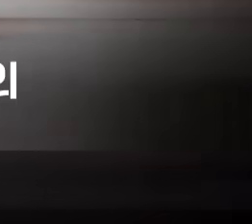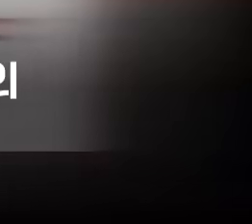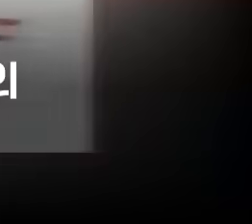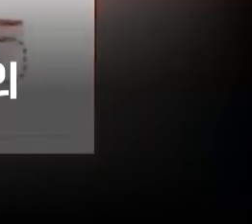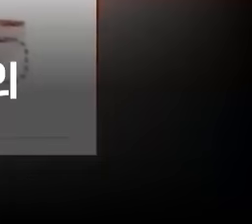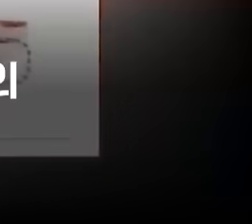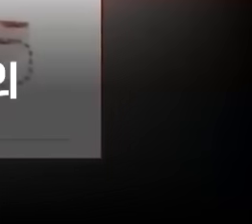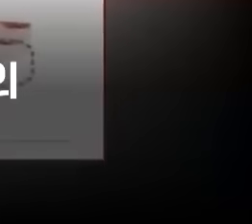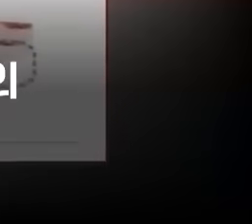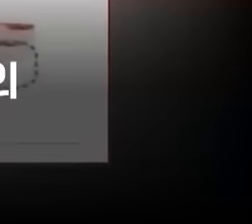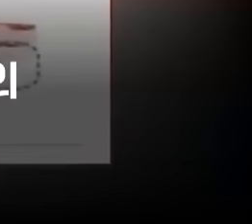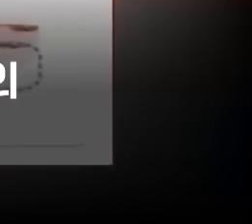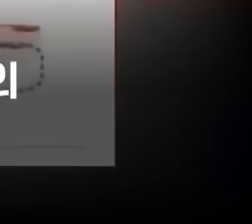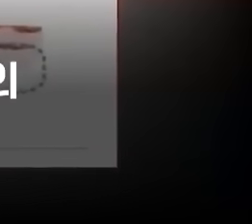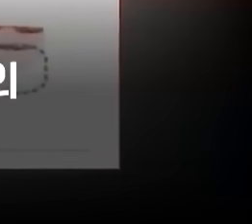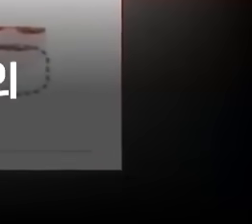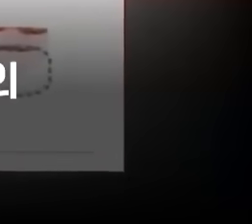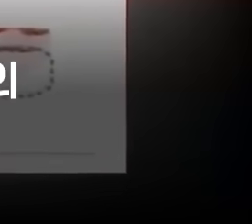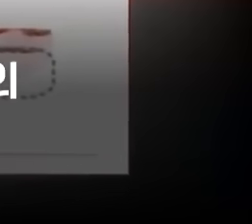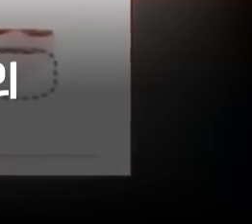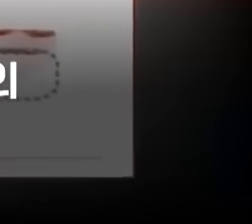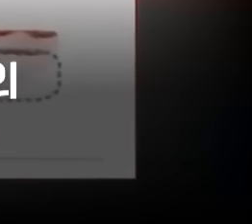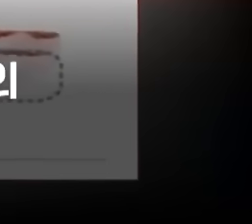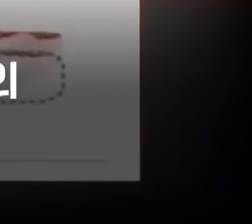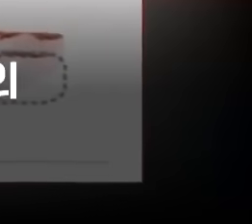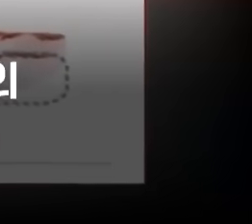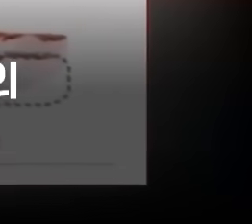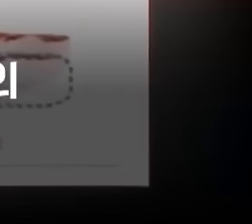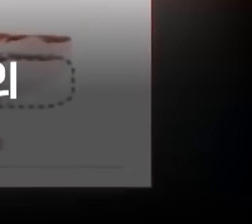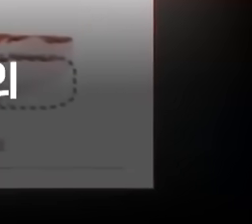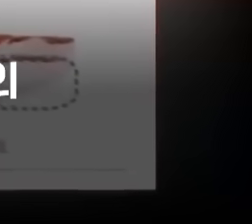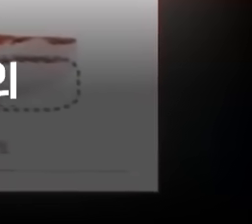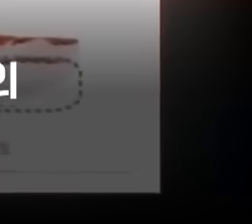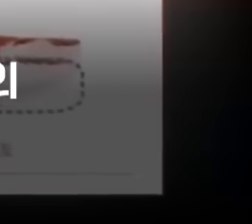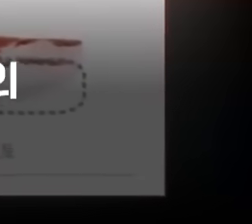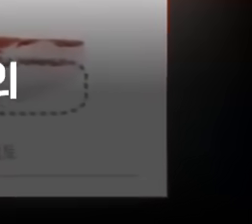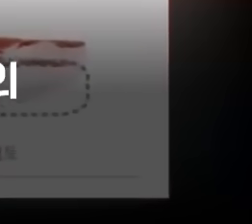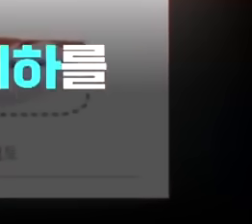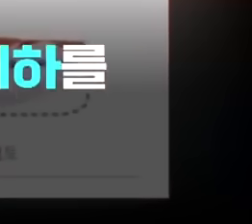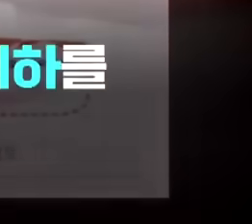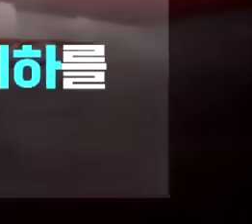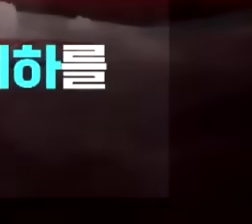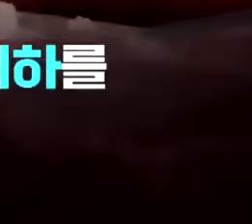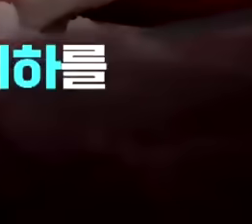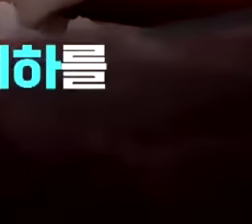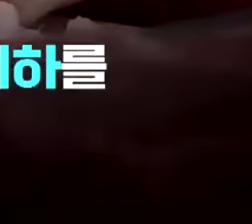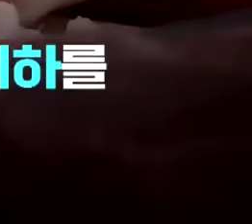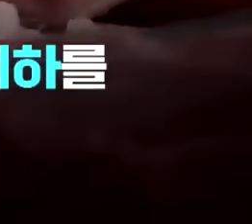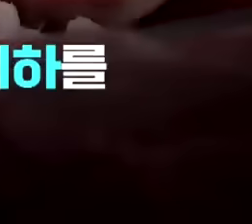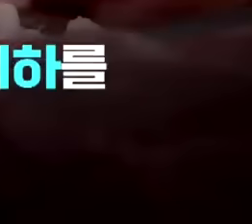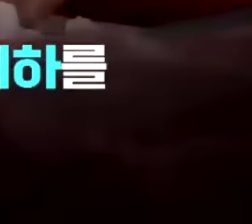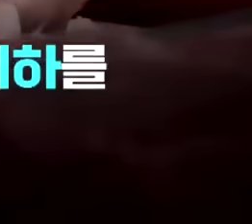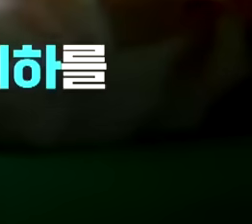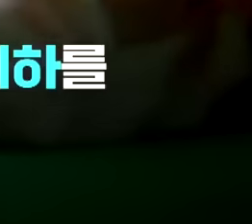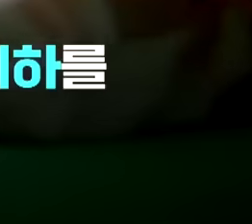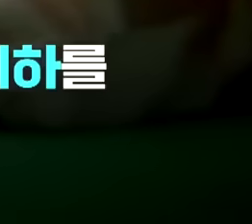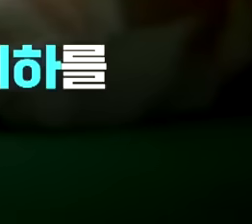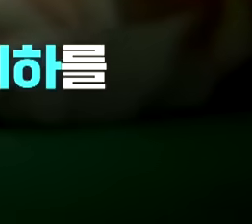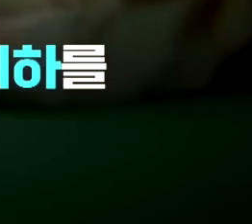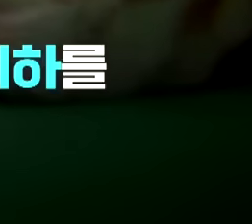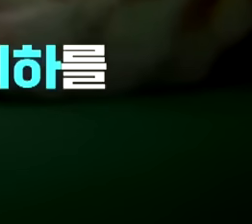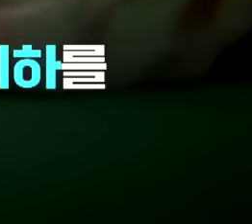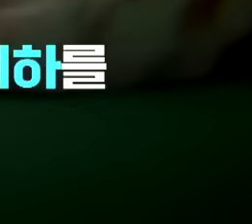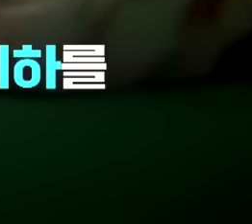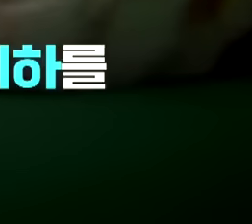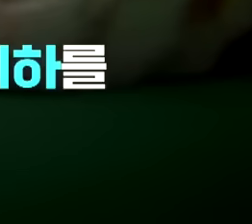나타났습니다 가이드에 따르면 포장 지방제거 사가 적혀 있는데요 3살은 1cm 이하